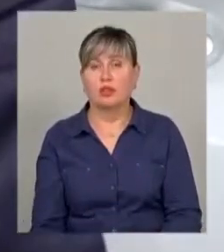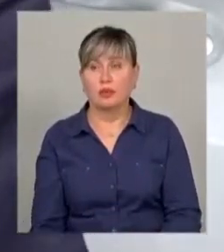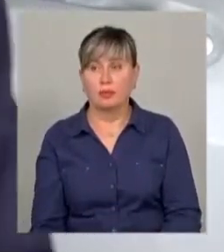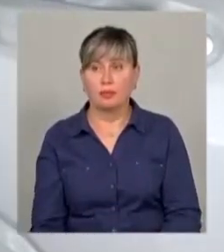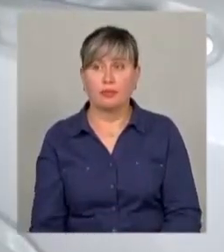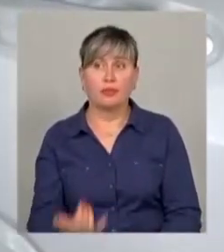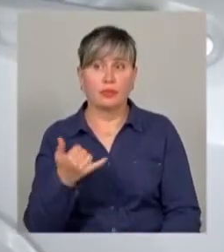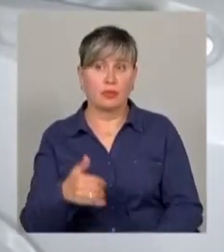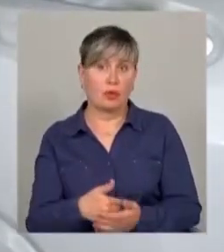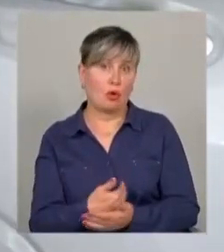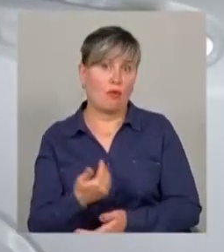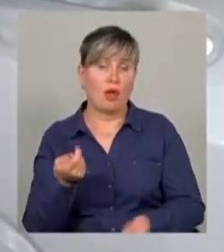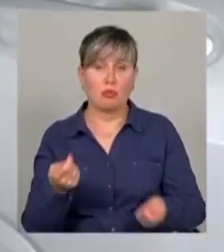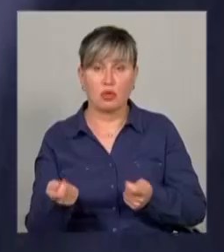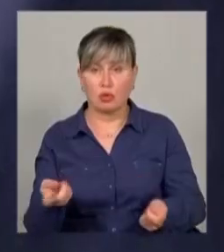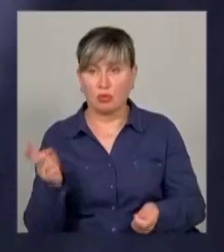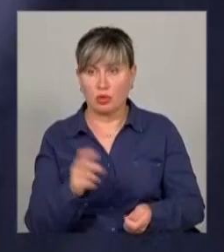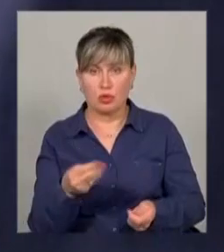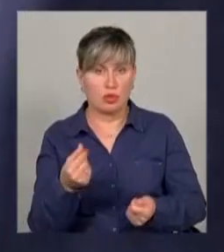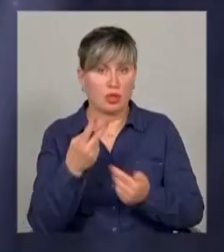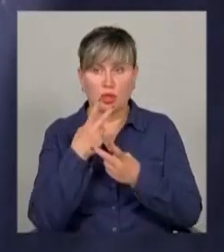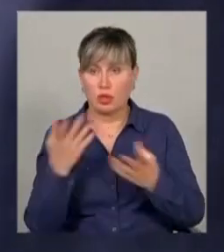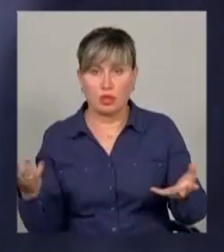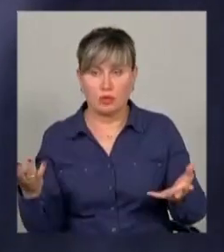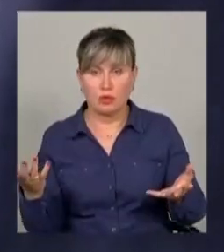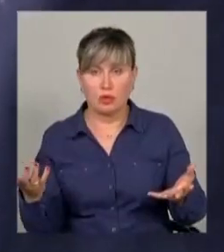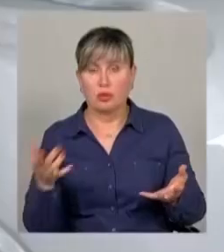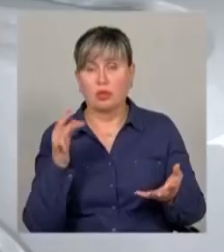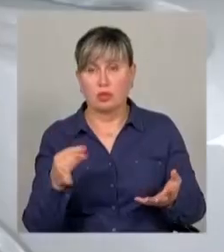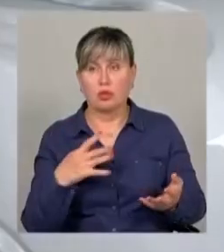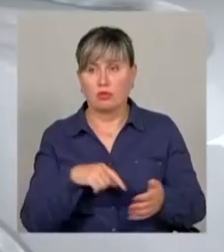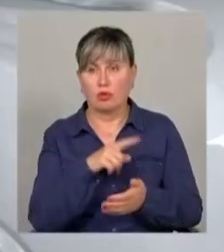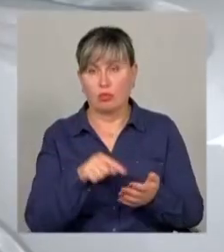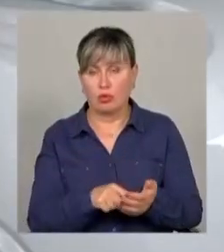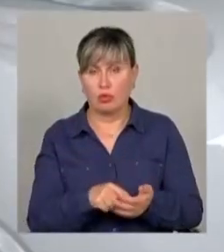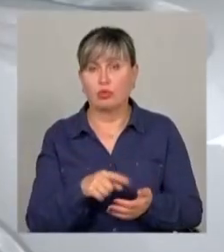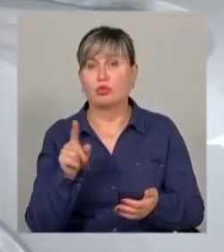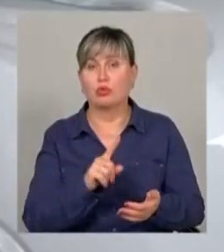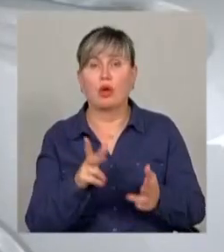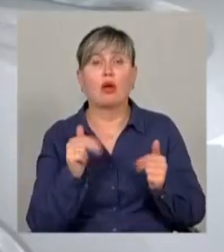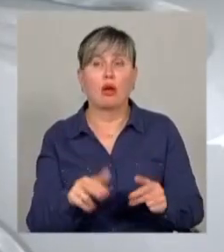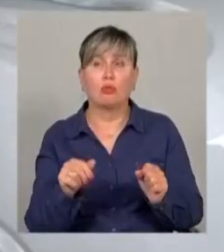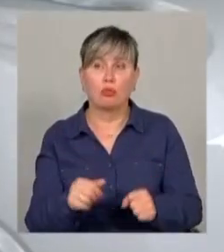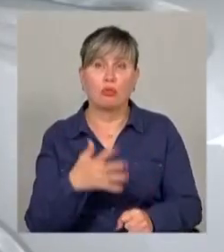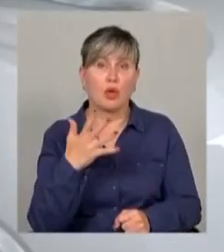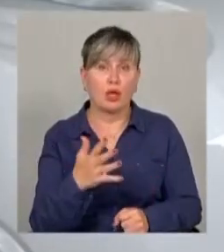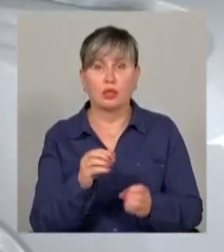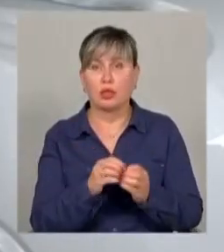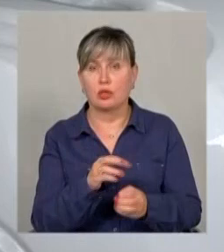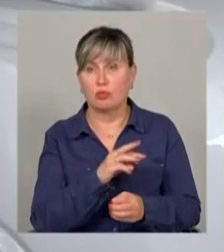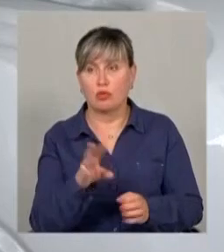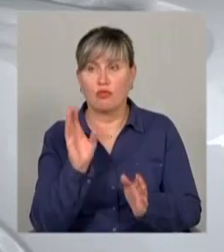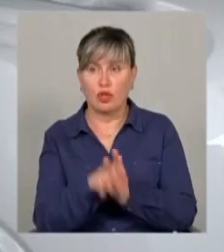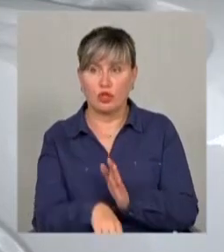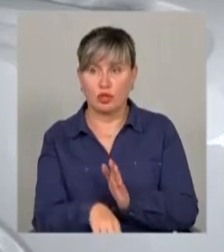новая администрация, которая пришла, они эти деньги не видели. И людей волнует вопрос, конечно, что как они могут 5-10 миллионов